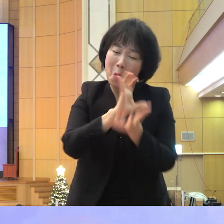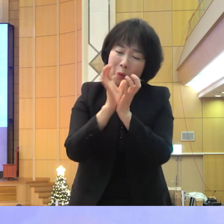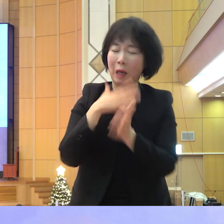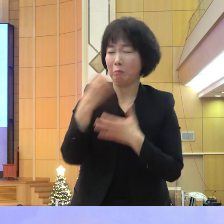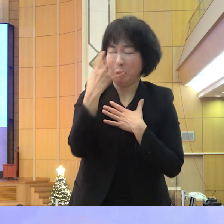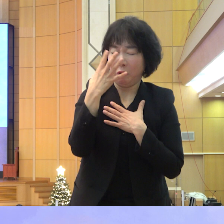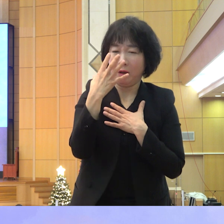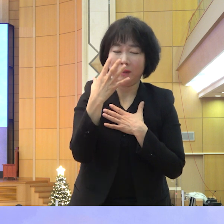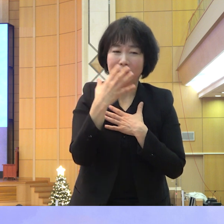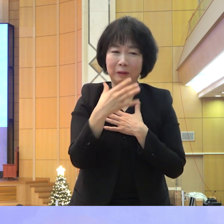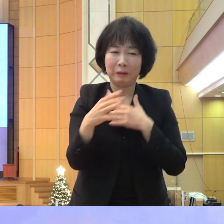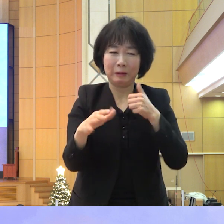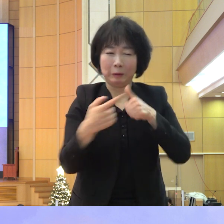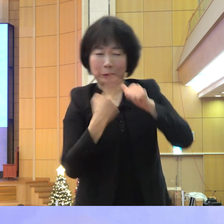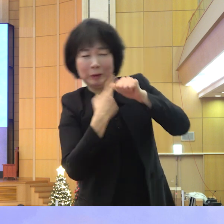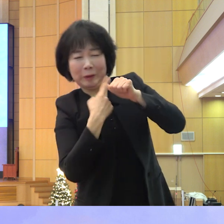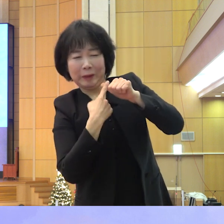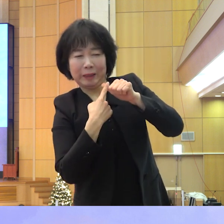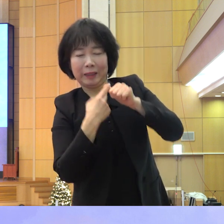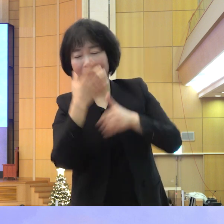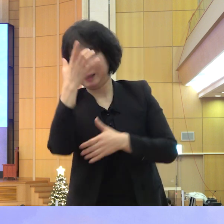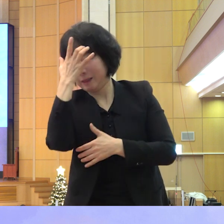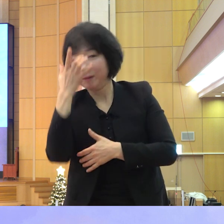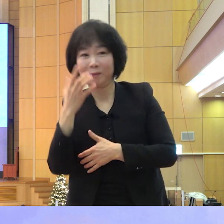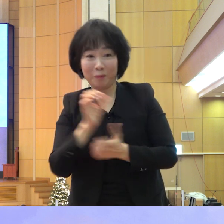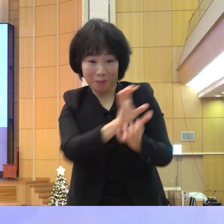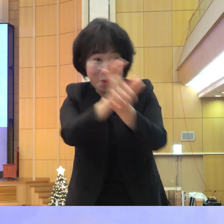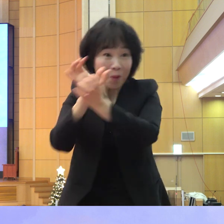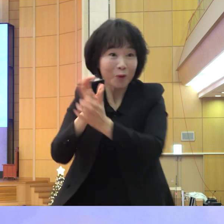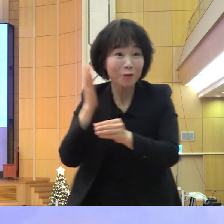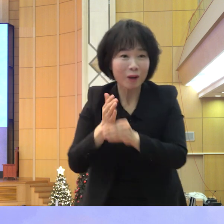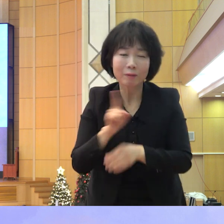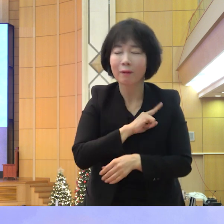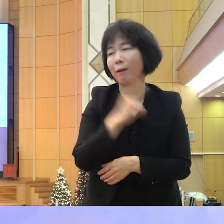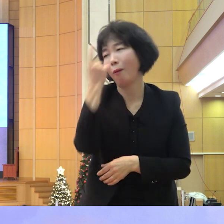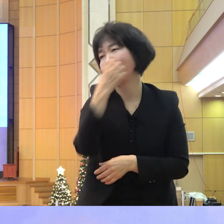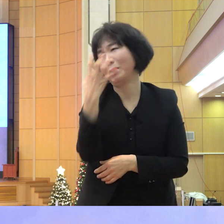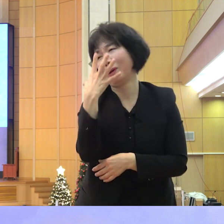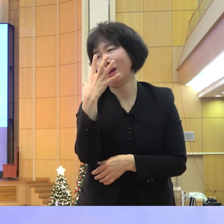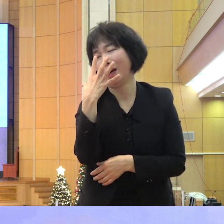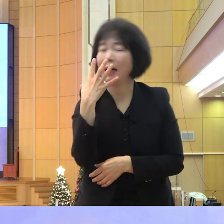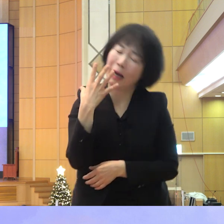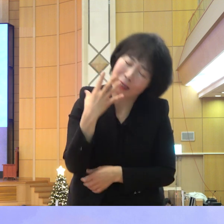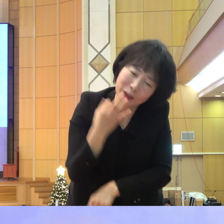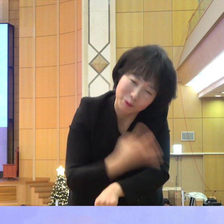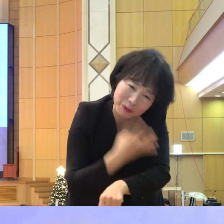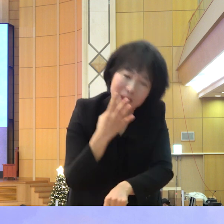소위 왕따 당하듯 하니까 에이 여기서 뭐해? 그래서 그냥